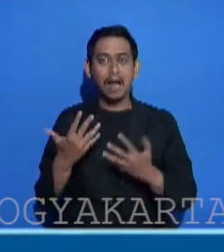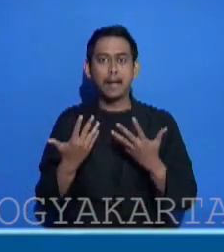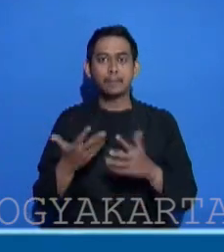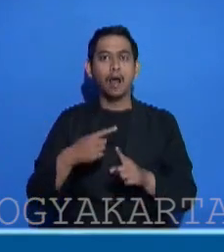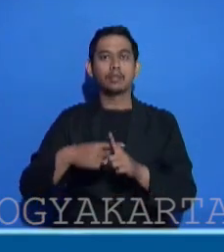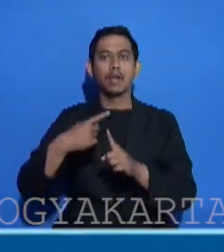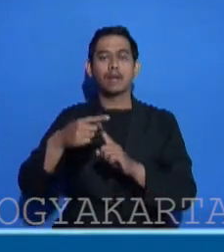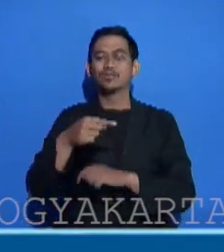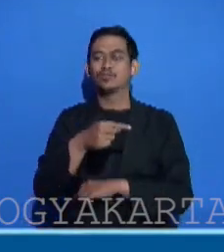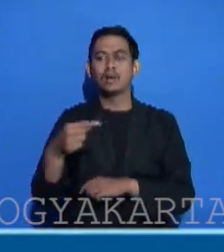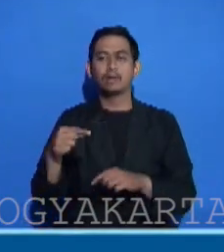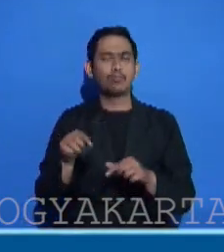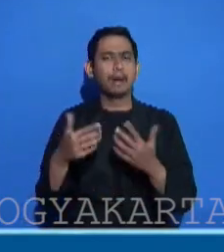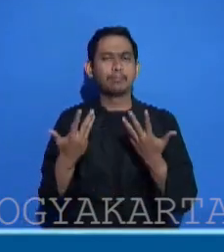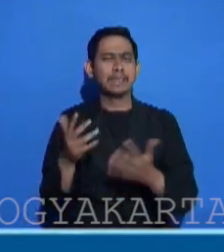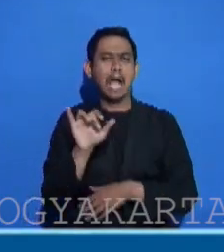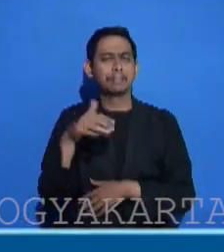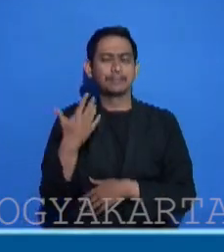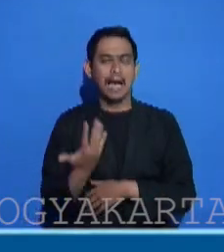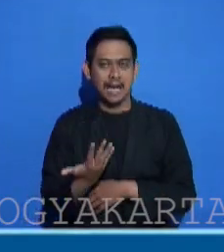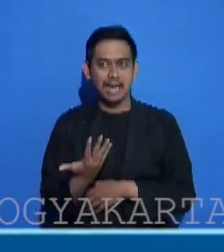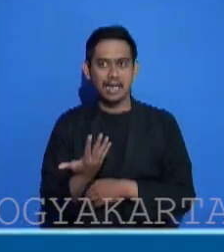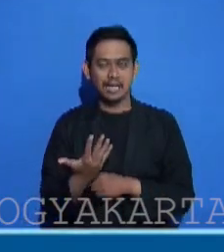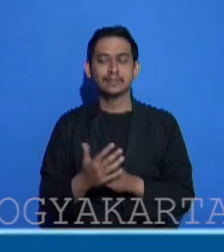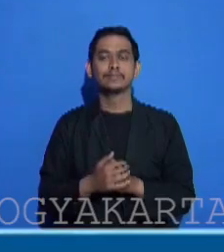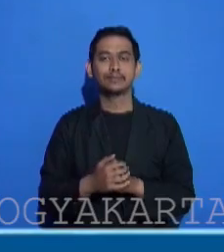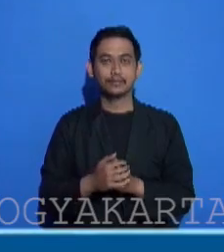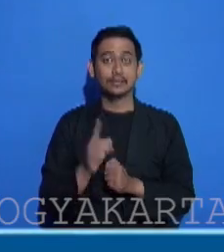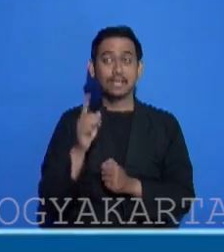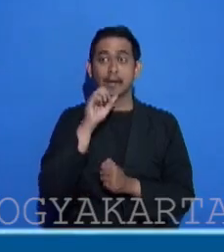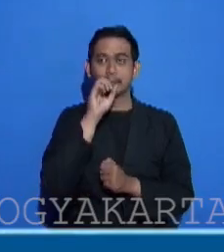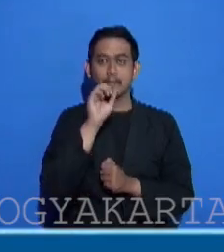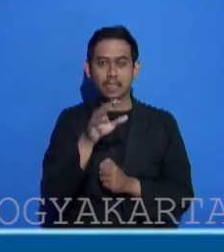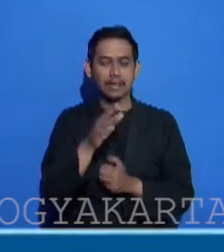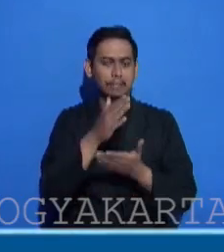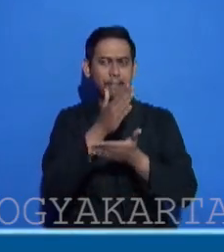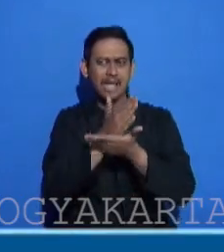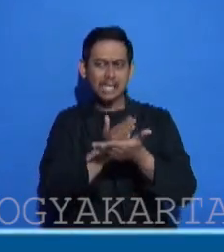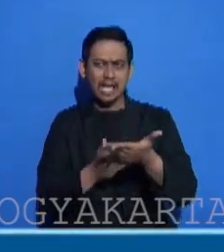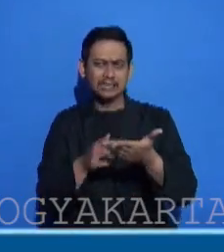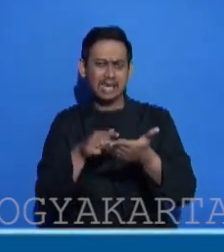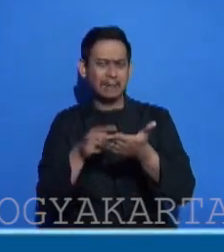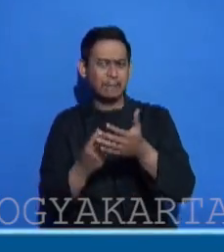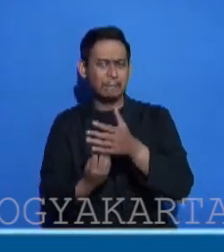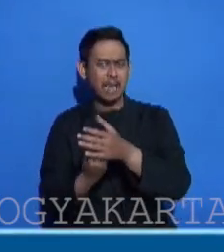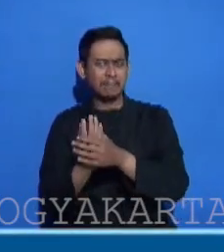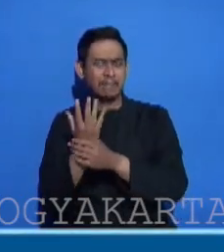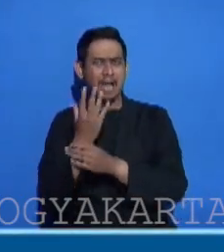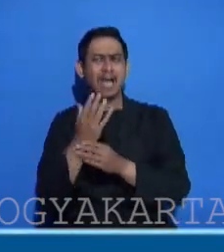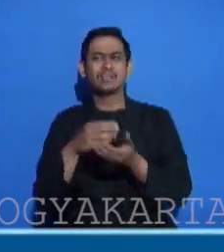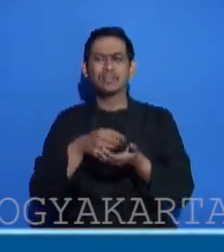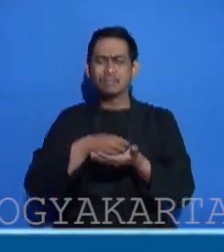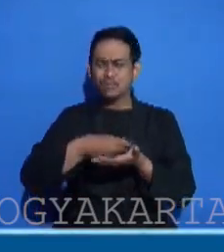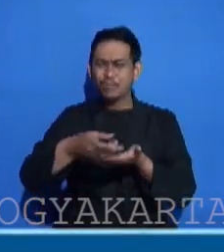wau, kenapa yang kaki pun tidak ada pak? Ya, ini sebagian mengembangkan pupuk.